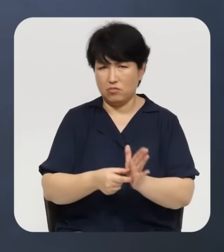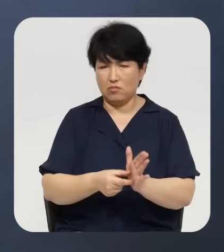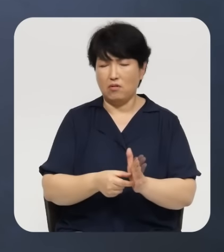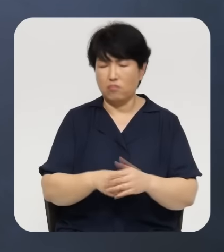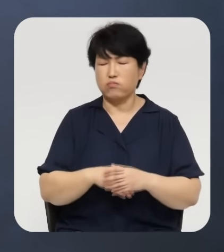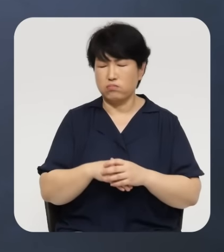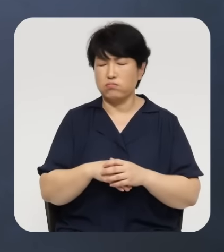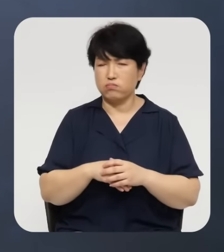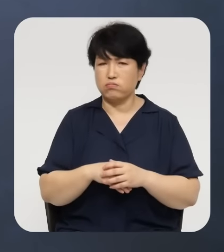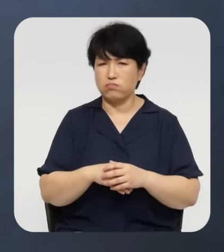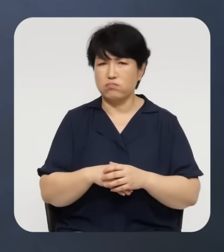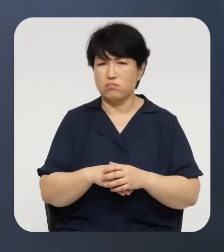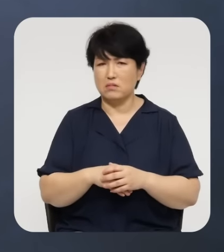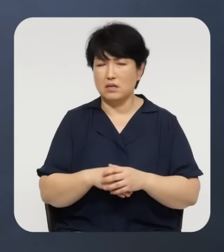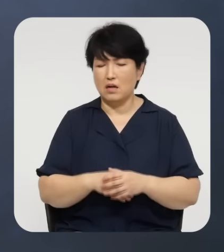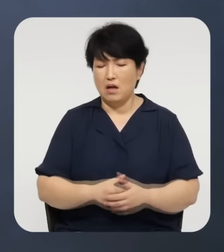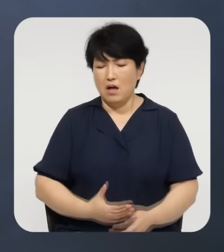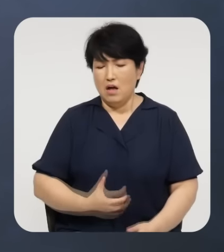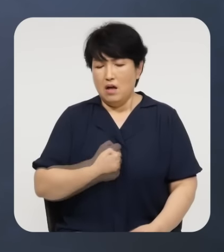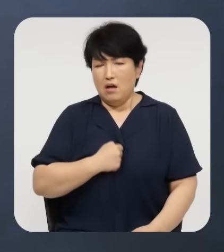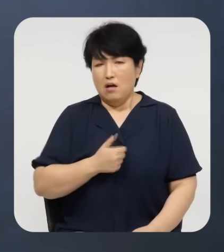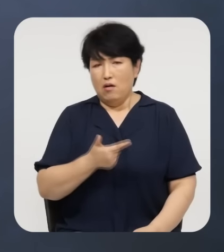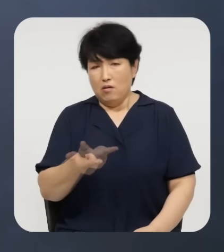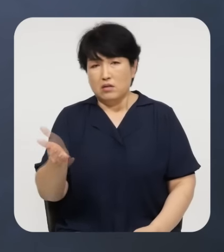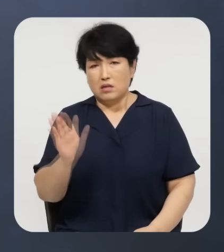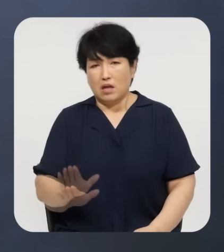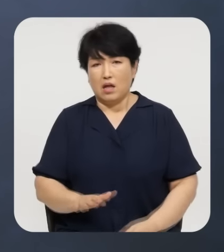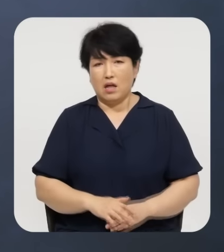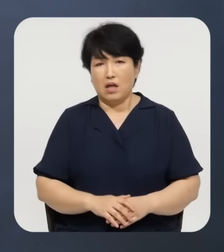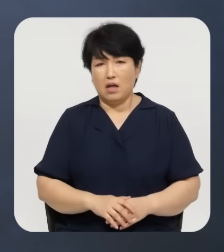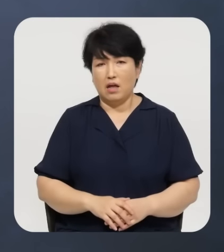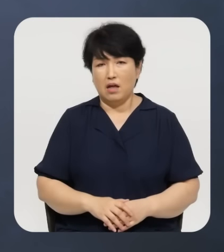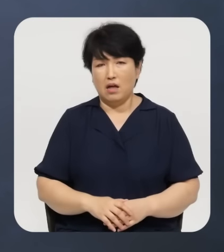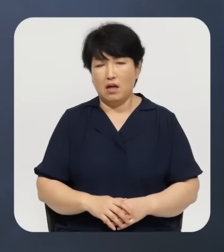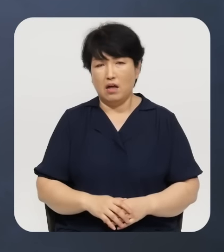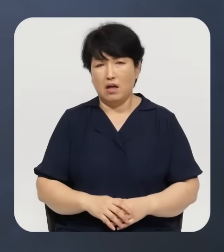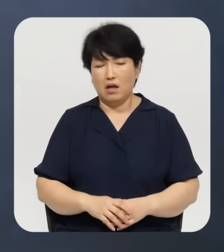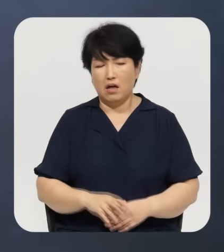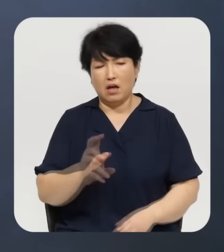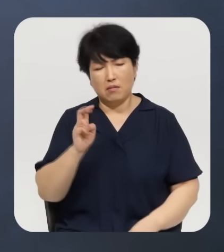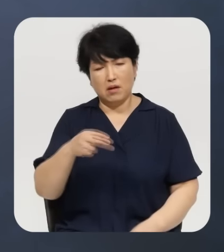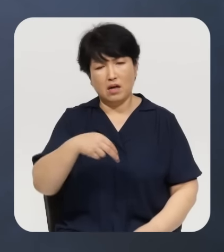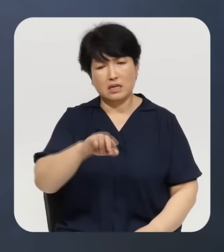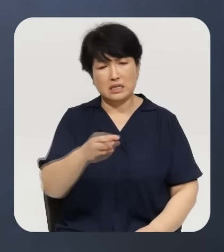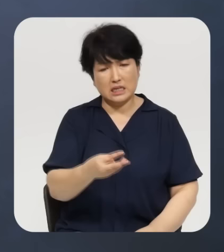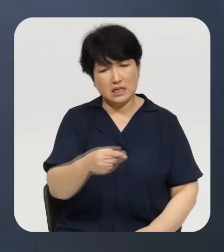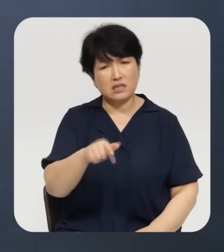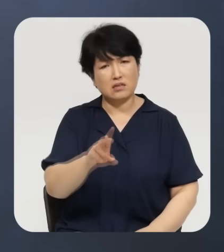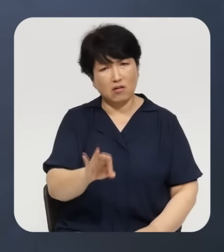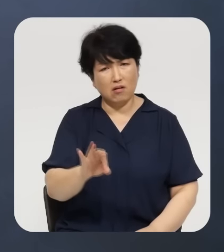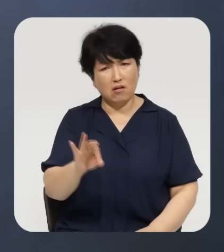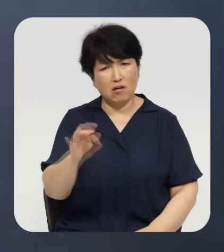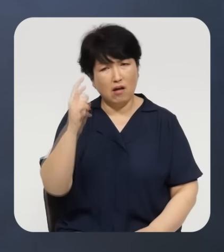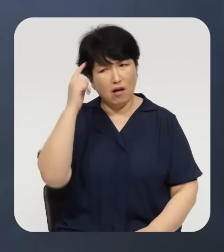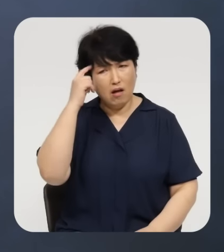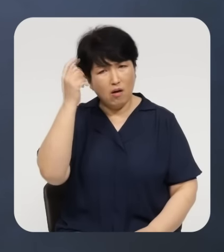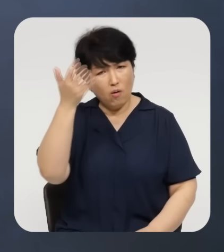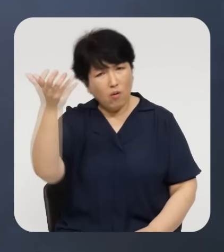그런 정도의 그 경험을 하게 되면 거의 실성한다. 이런 말이에요.